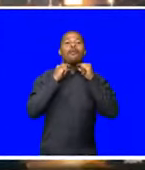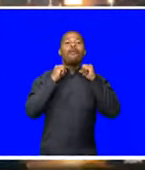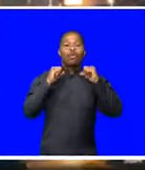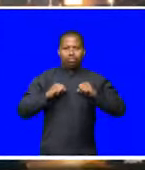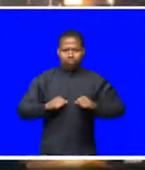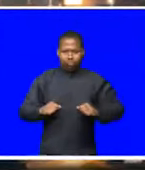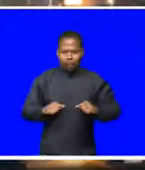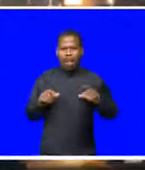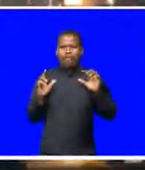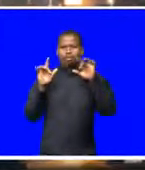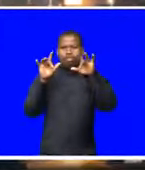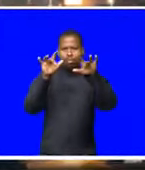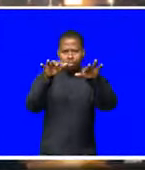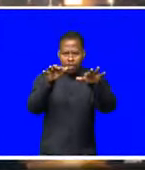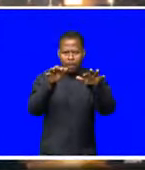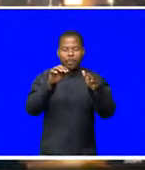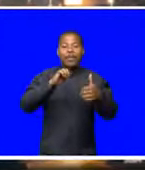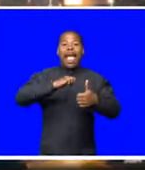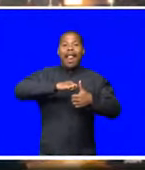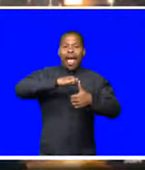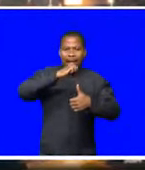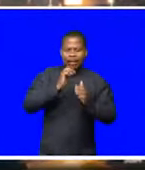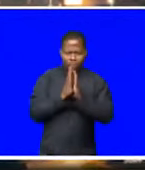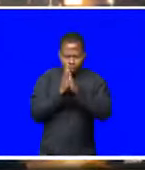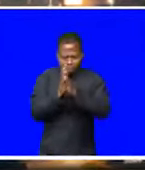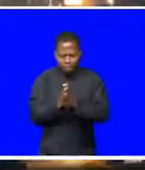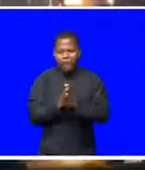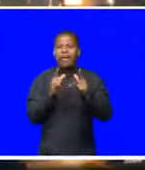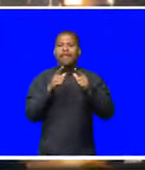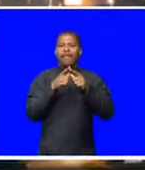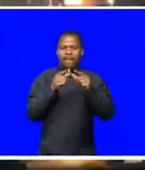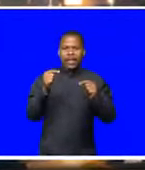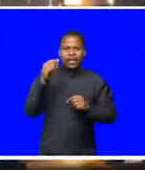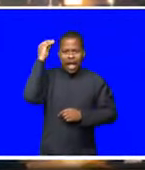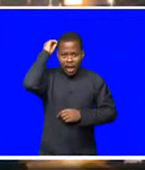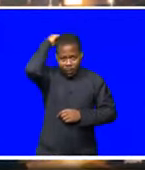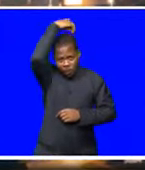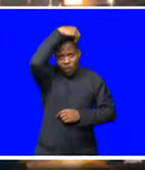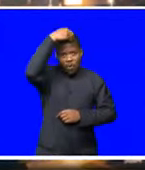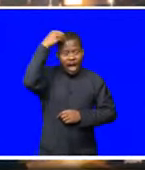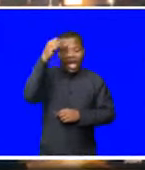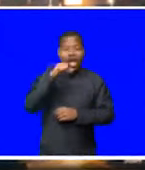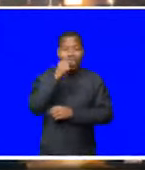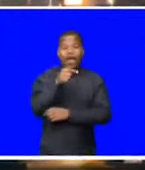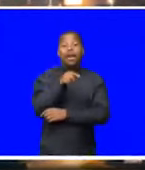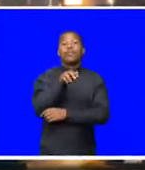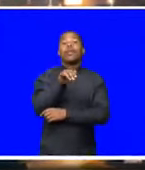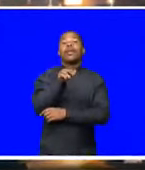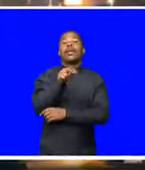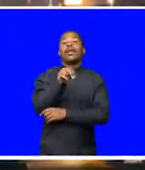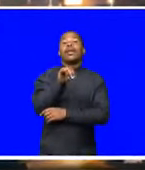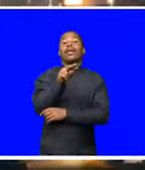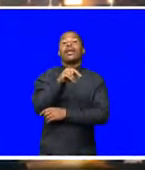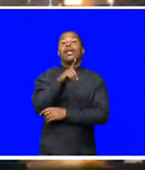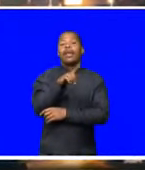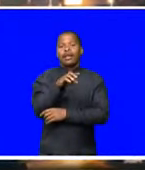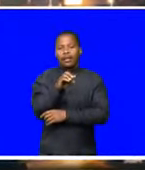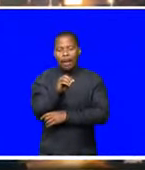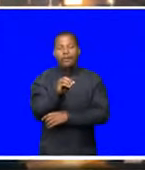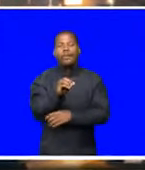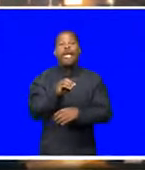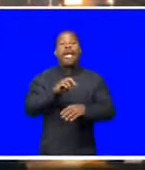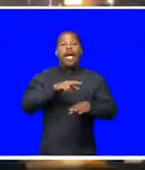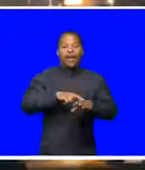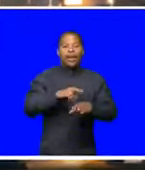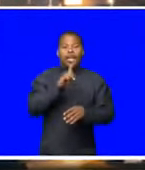ngesikhathi ke bafundise bashaya tandla ngemva kokuthi ifike amaphethelweni tinkonzo teliphasika. Ngaze ke ngalelo muhle wombiko logcwele ngalena ndzaba usesemabhodweni